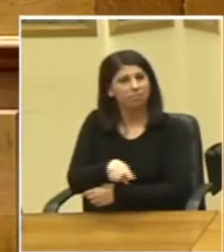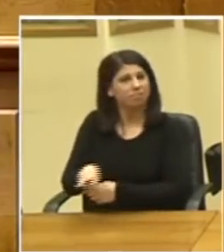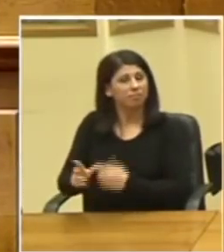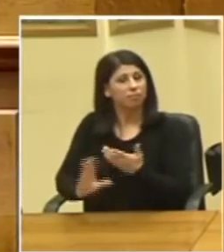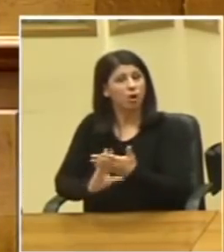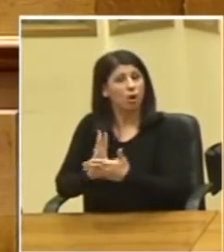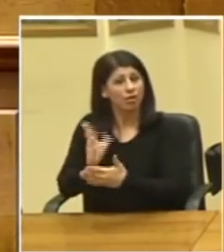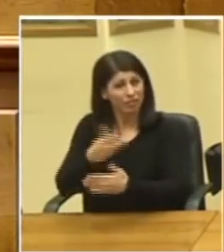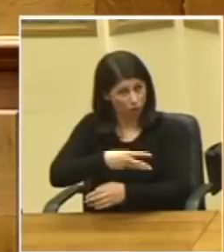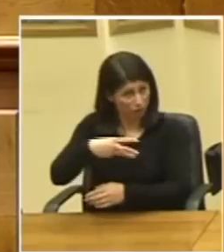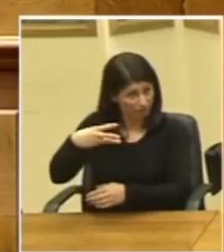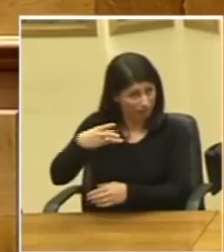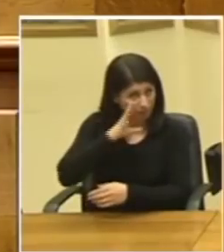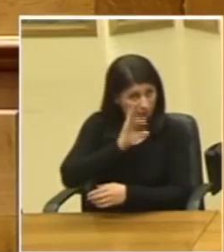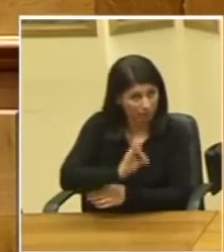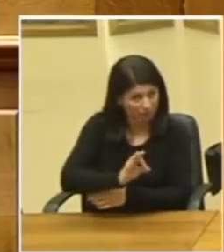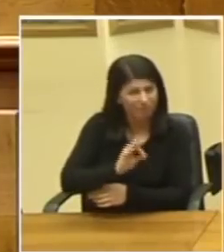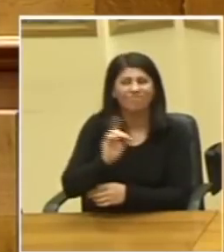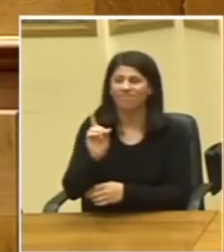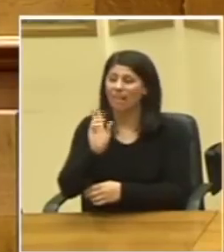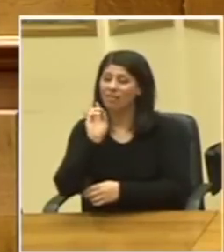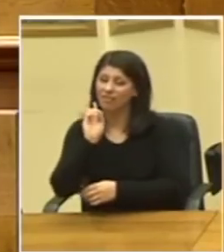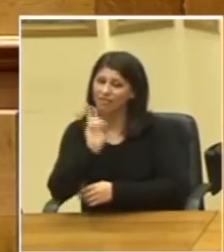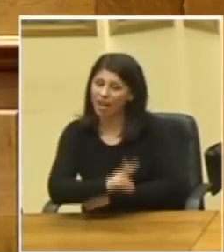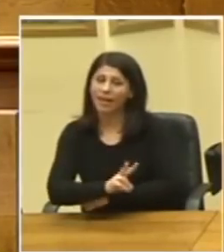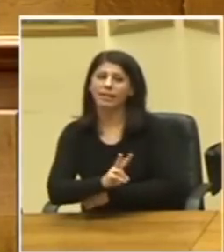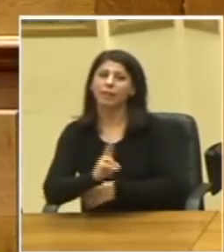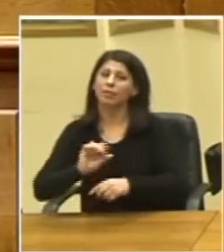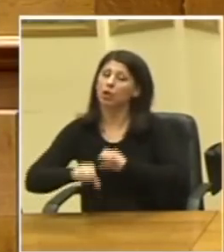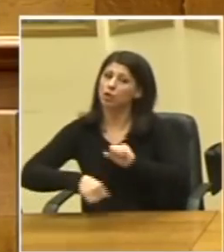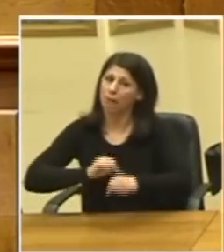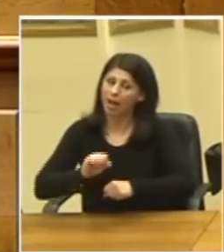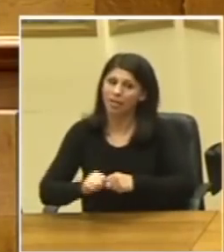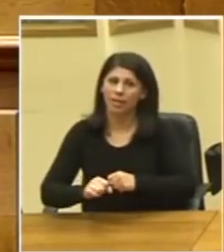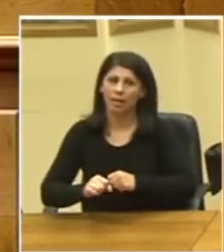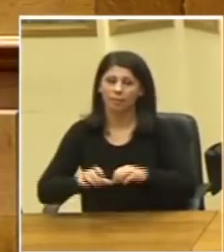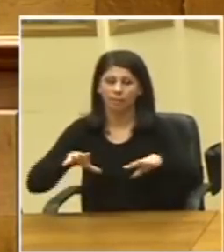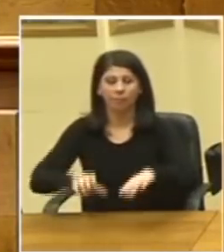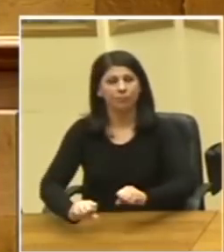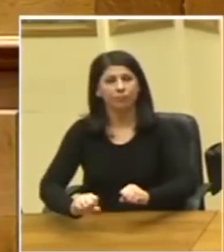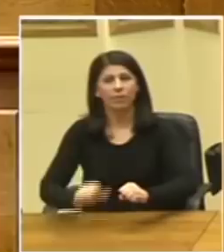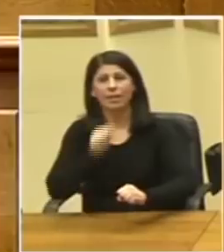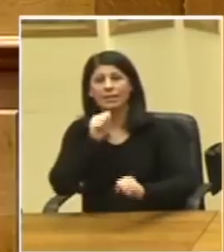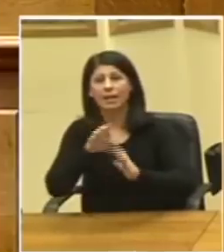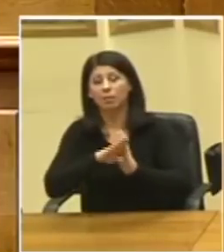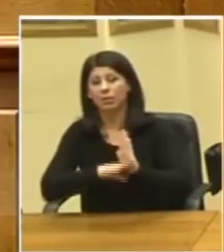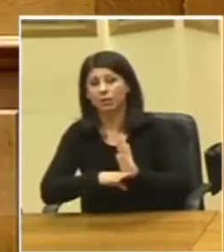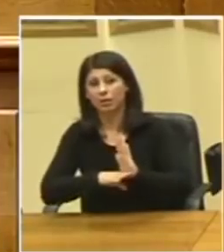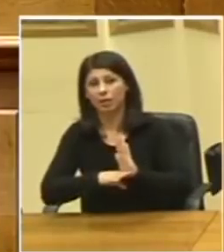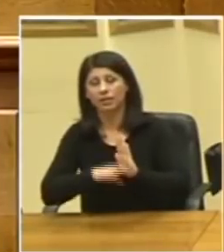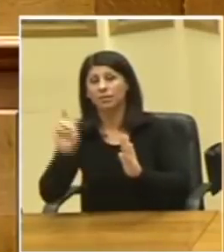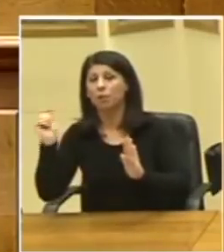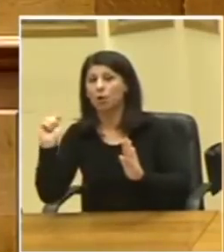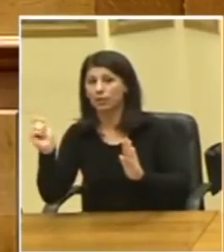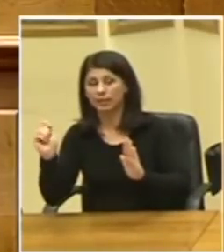προοδευτικός όμως είναι ο ΣΥΡΙΖΑ φαίνεται από την προσπάθεια να κατοχυρώσει συνταγματικά τις